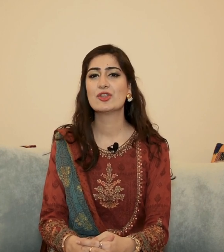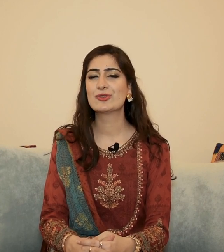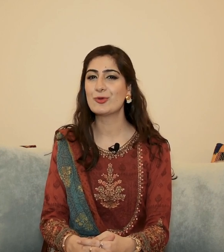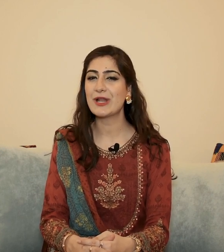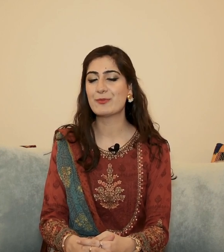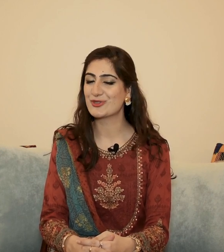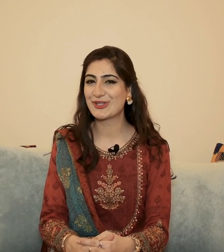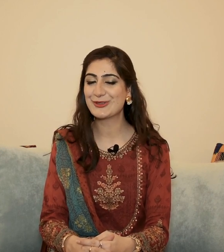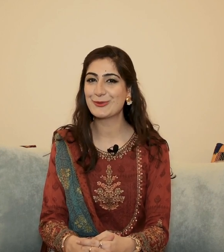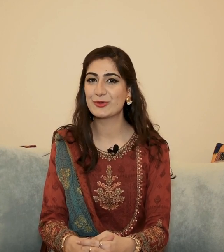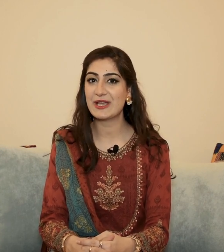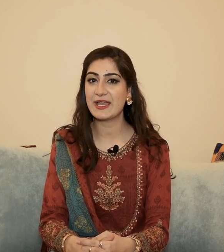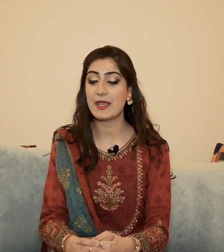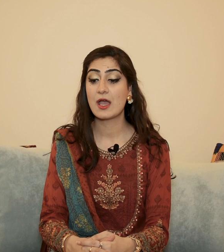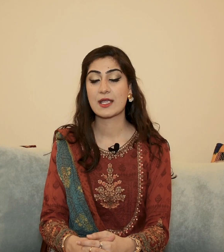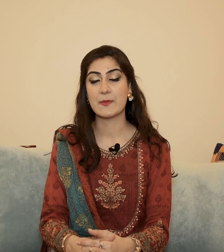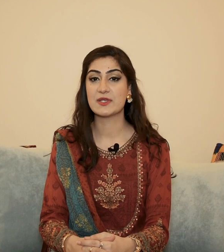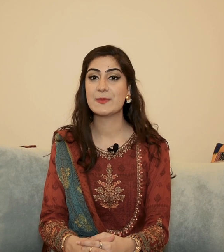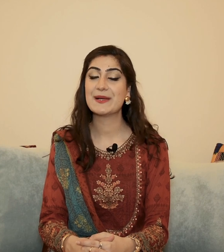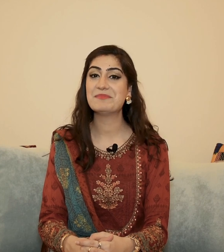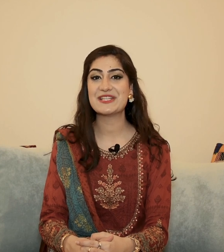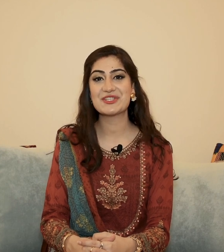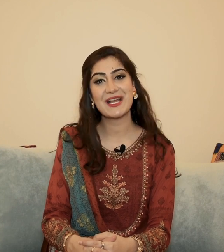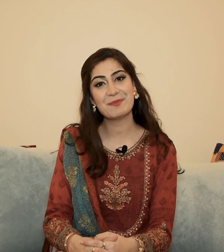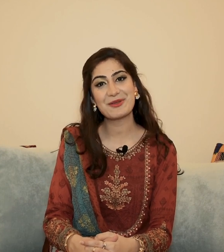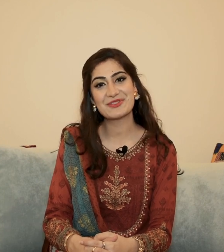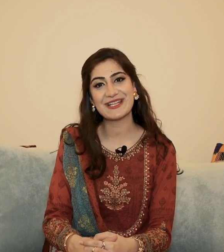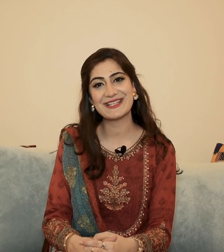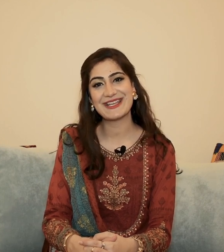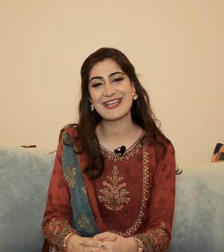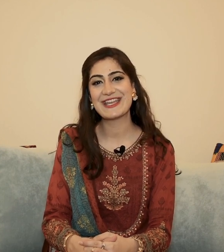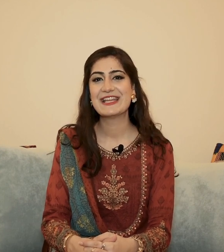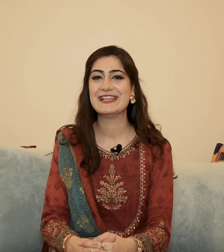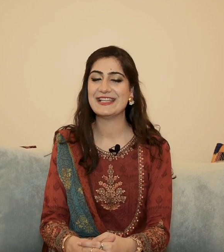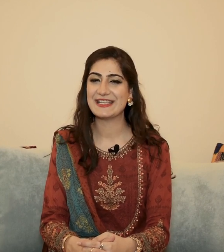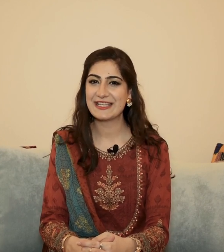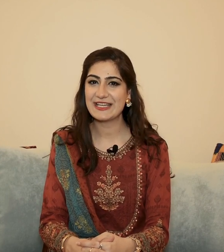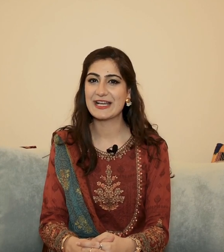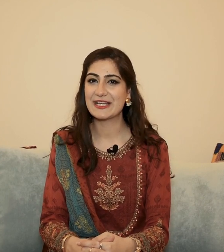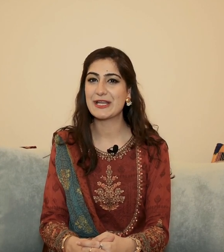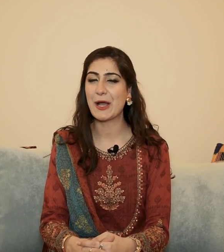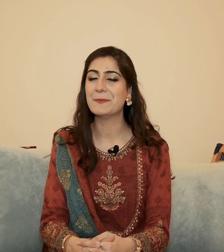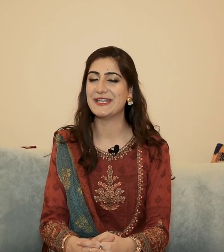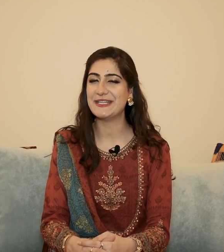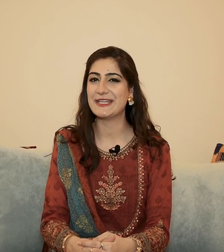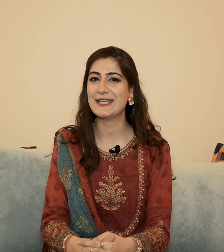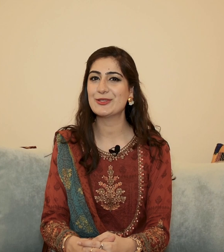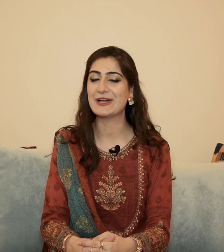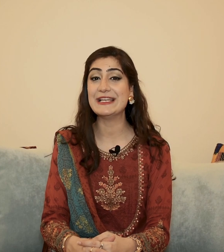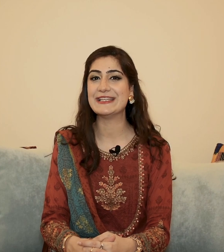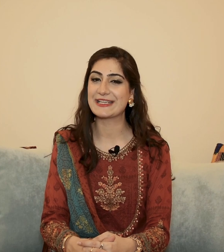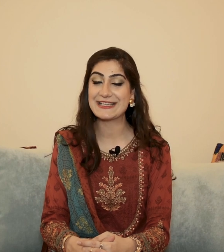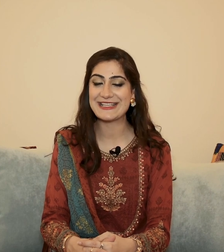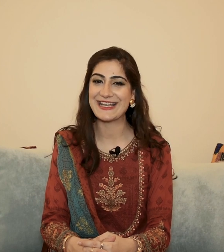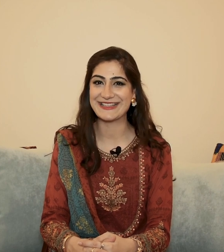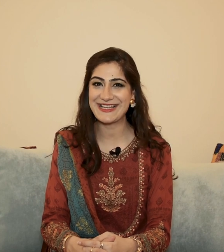करना थोड़ा मुश्किल तो होता है, कभी कभी हम परेशान भी हो जाते हैं, लेकिन अगर हम डटे रहें तो